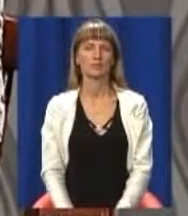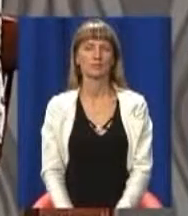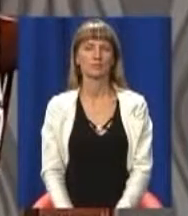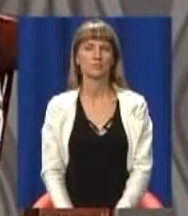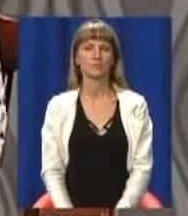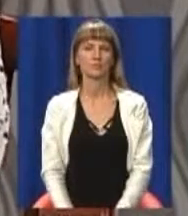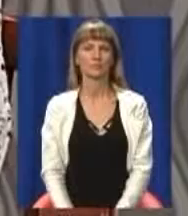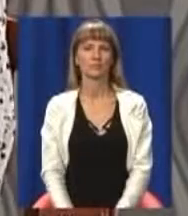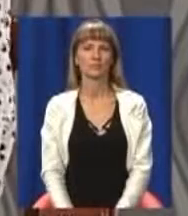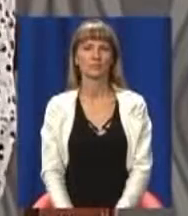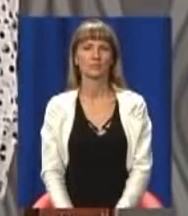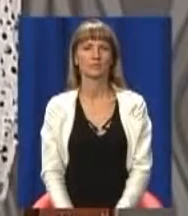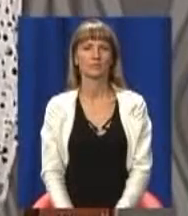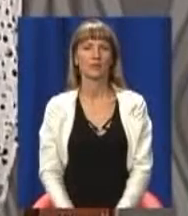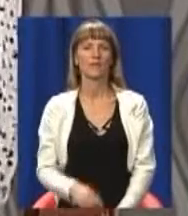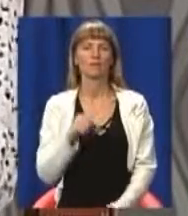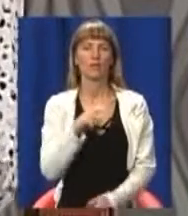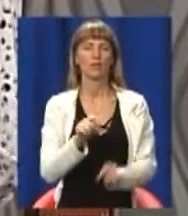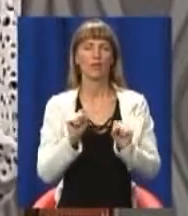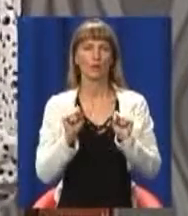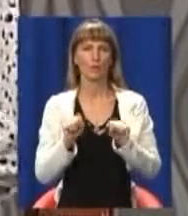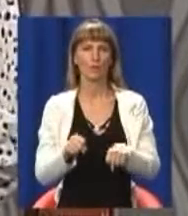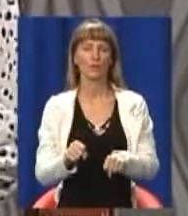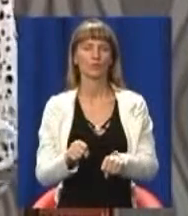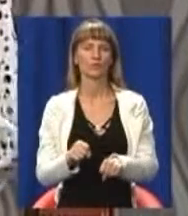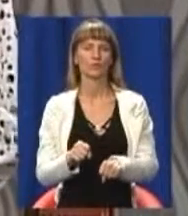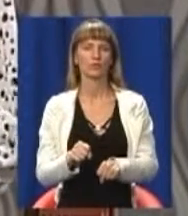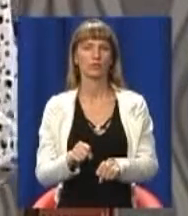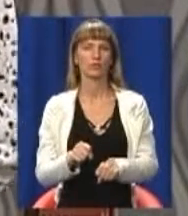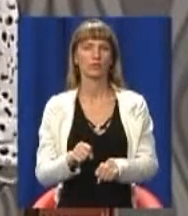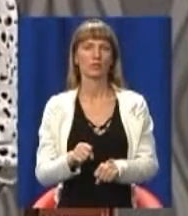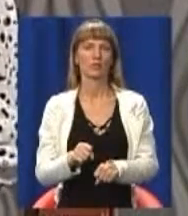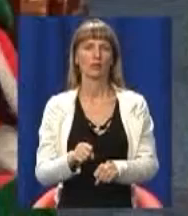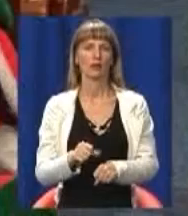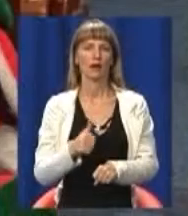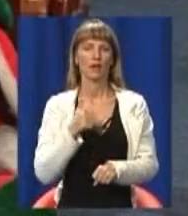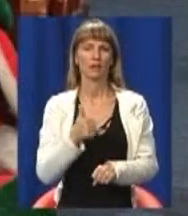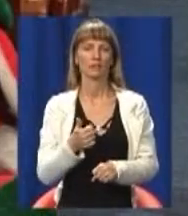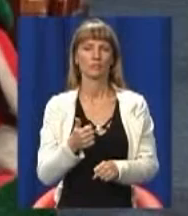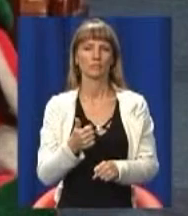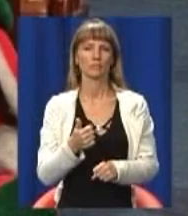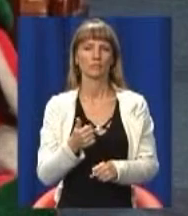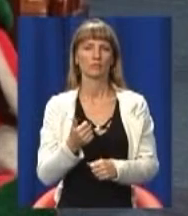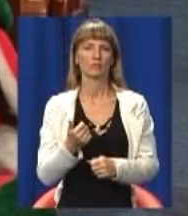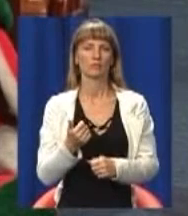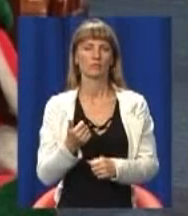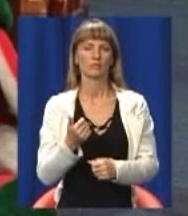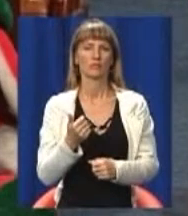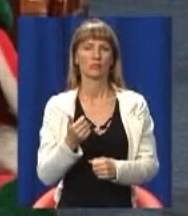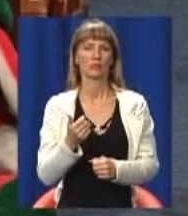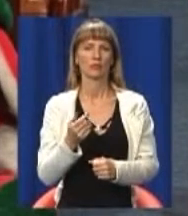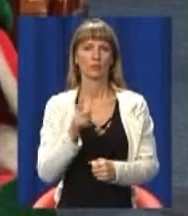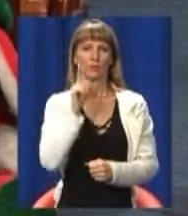Так, добре. Вона може дуже добре там прилаштуватися в різних погодних